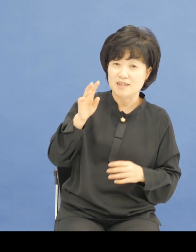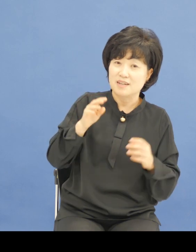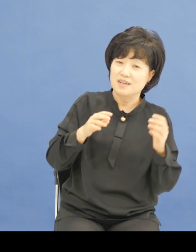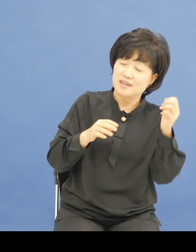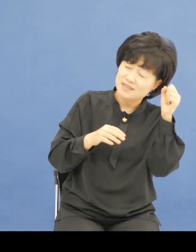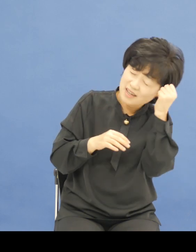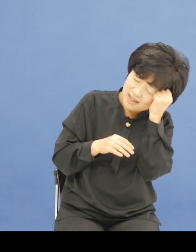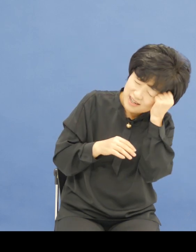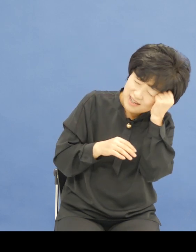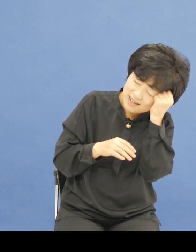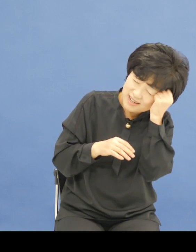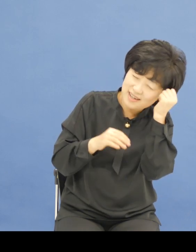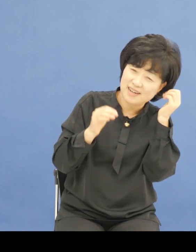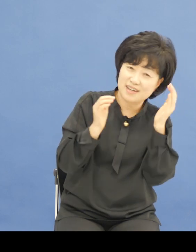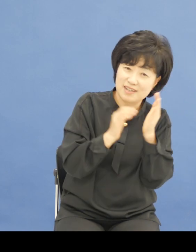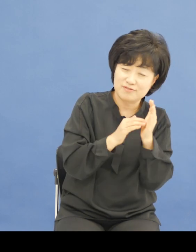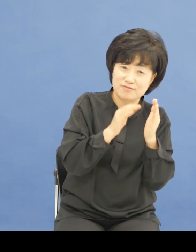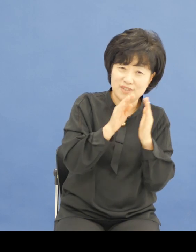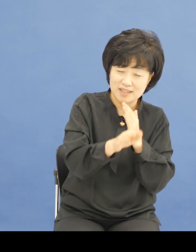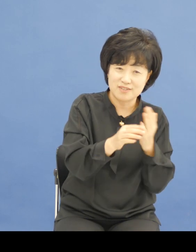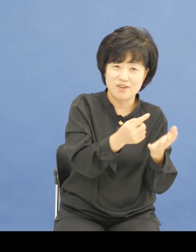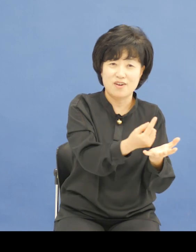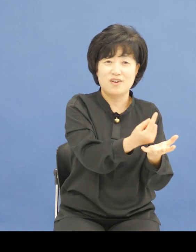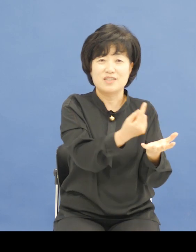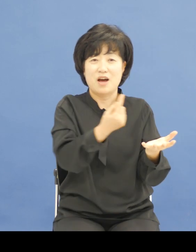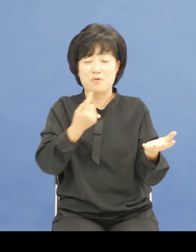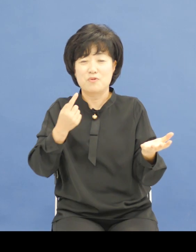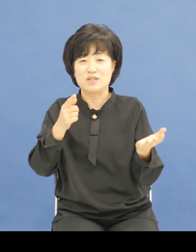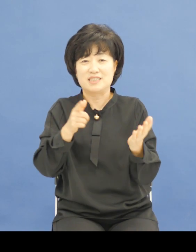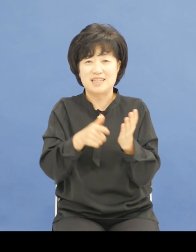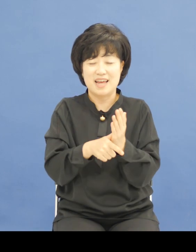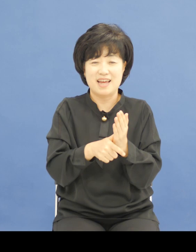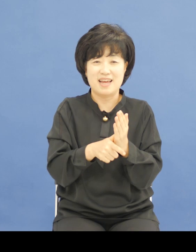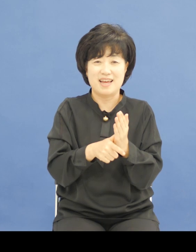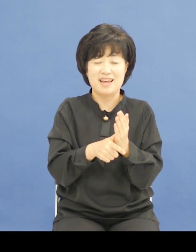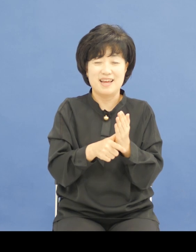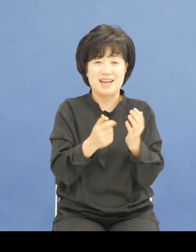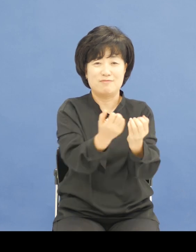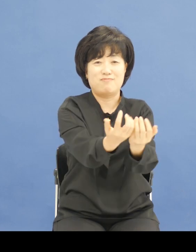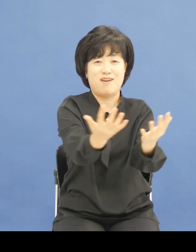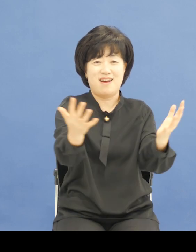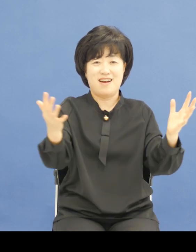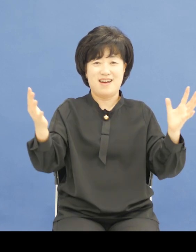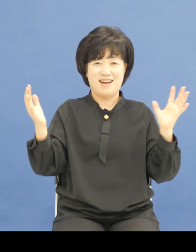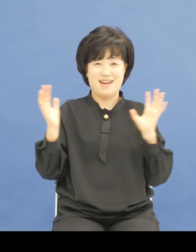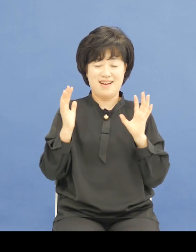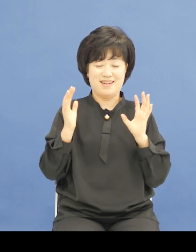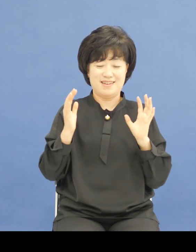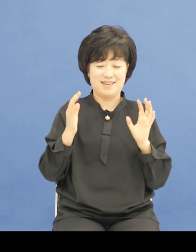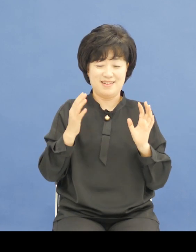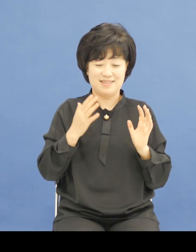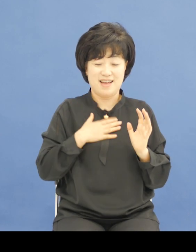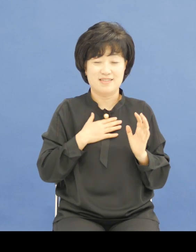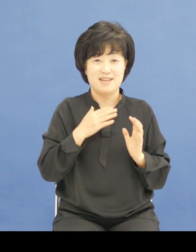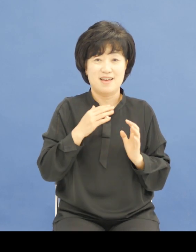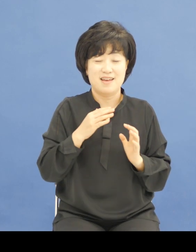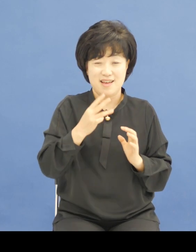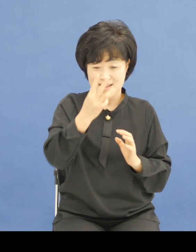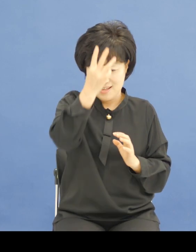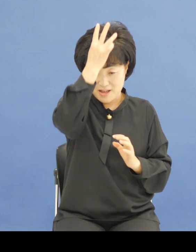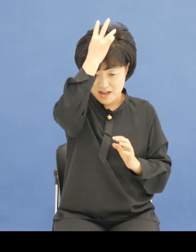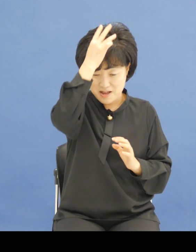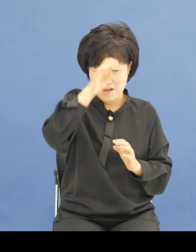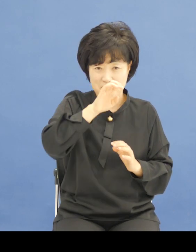나서 나오는 이 사람들이 선물을 주더라고. 쫙 도열해가지고 뭘 주냐면 파인애플 두 개하고